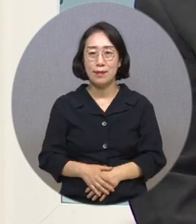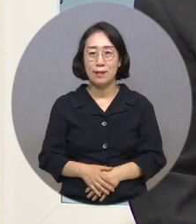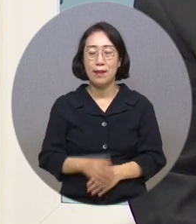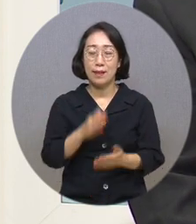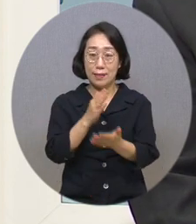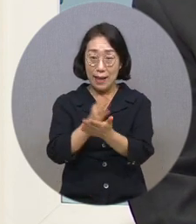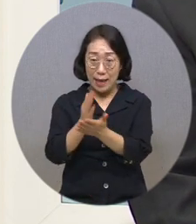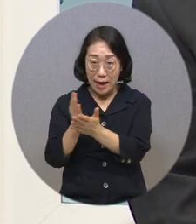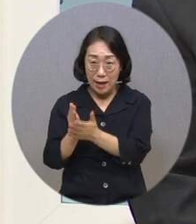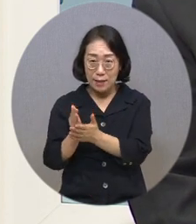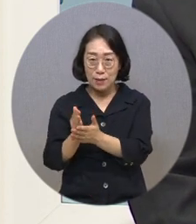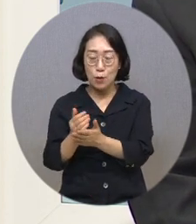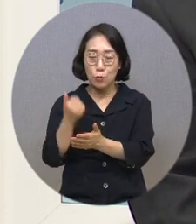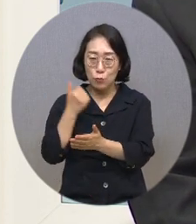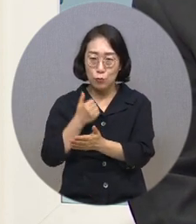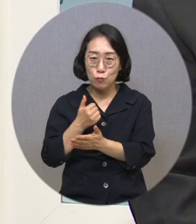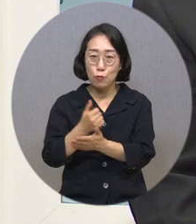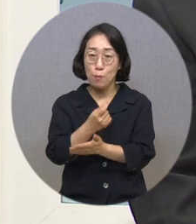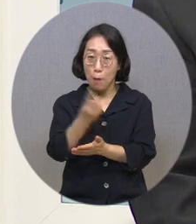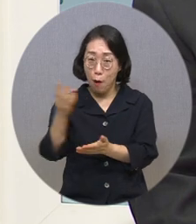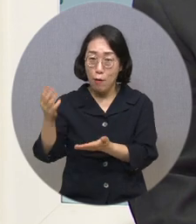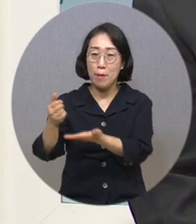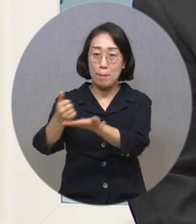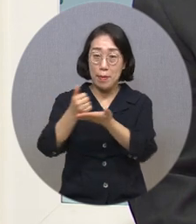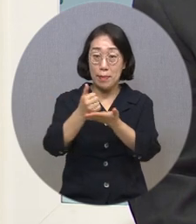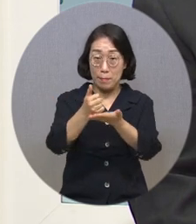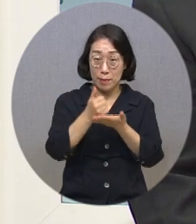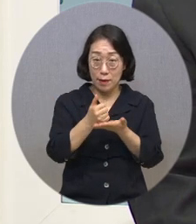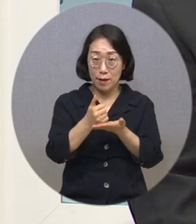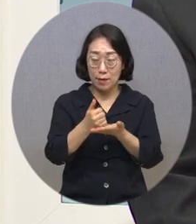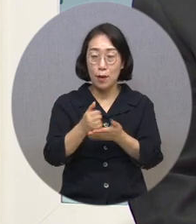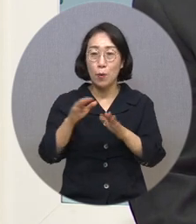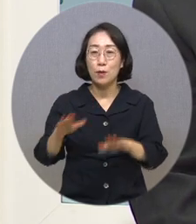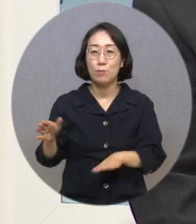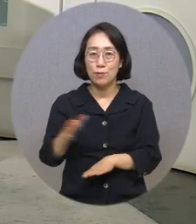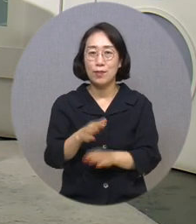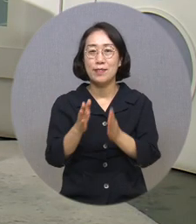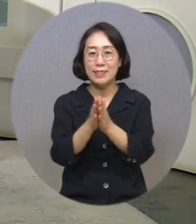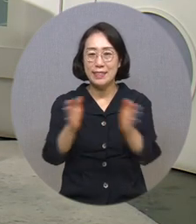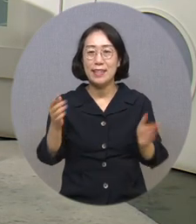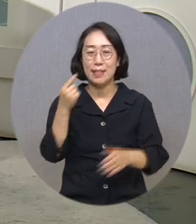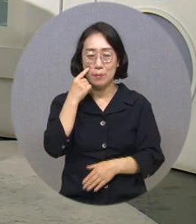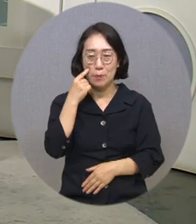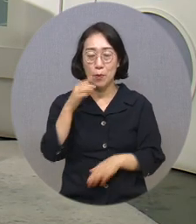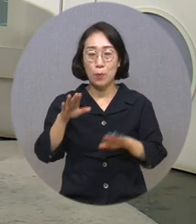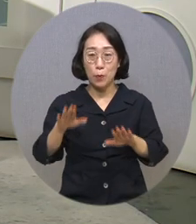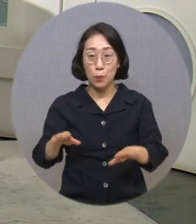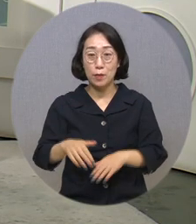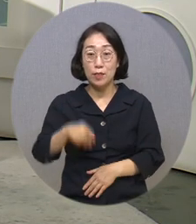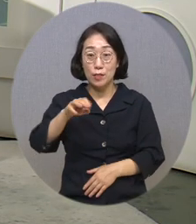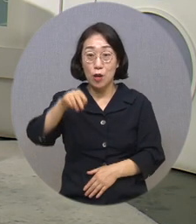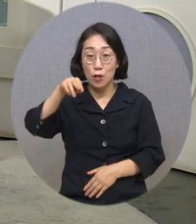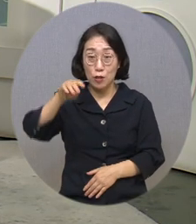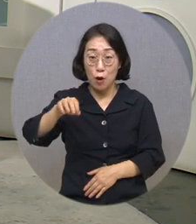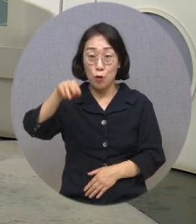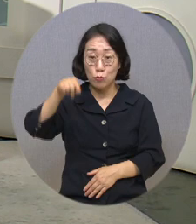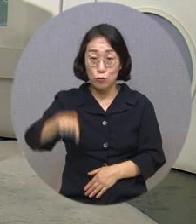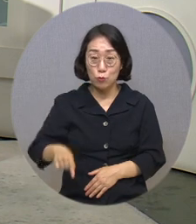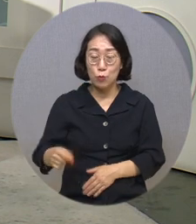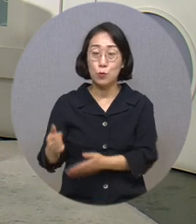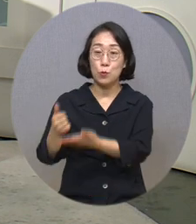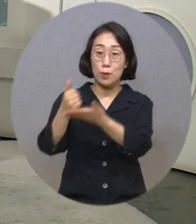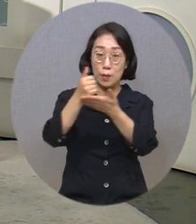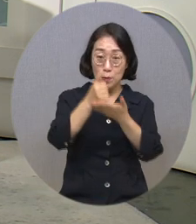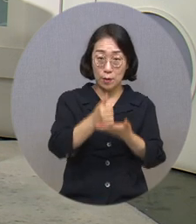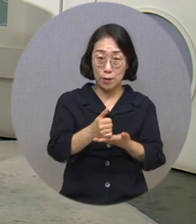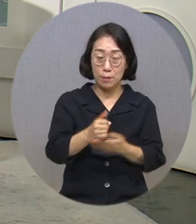프로그램으로 다양한 분들과 함께 만날 수 있는 정경수의 만남 지금부터 시작해 보도록 할게요. 오늘은 정경수 만남의 초대